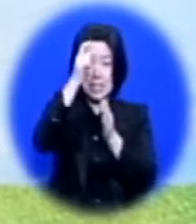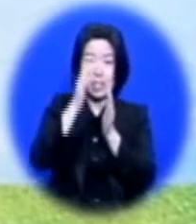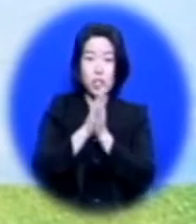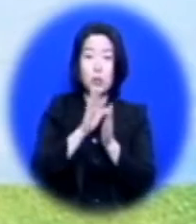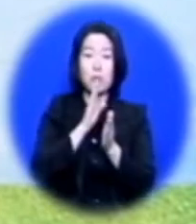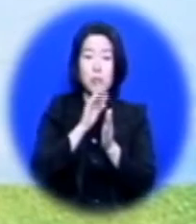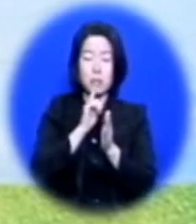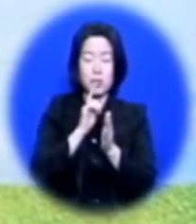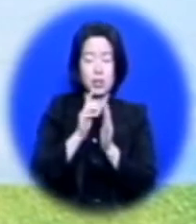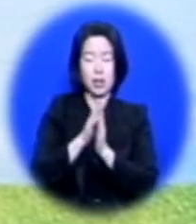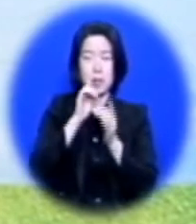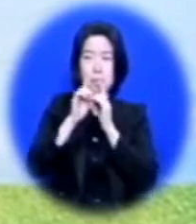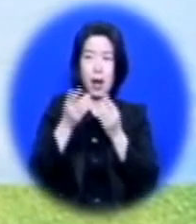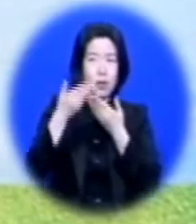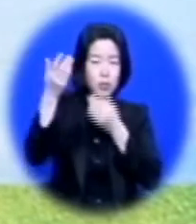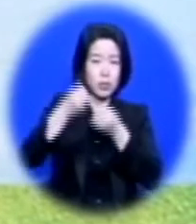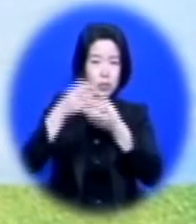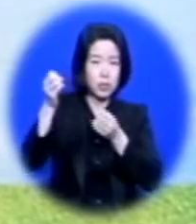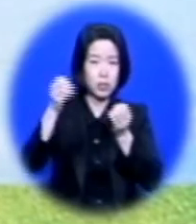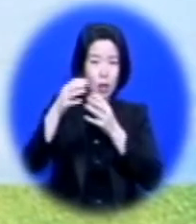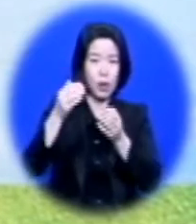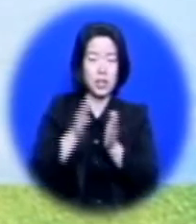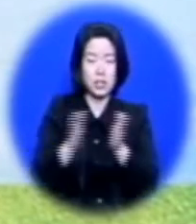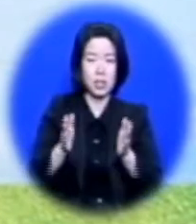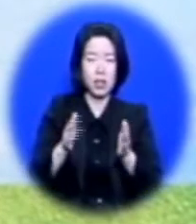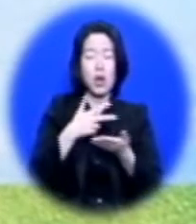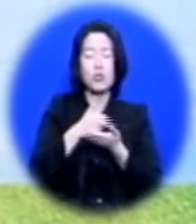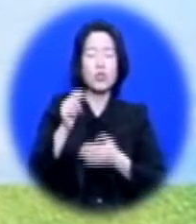거는 기도를 해요 주님 어디 계신가요